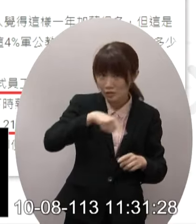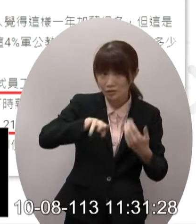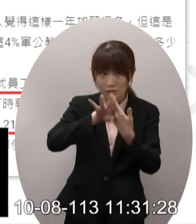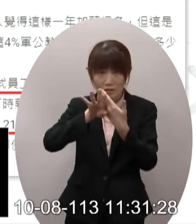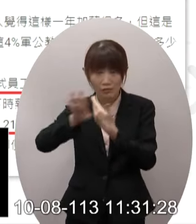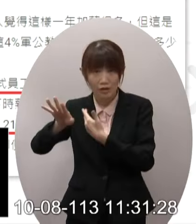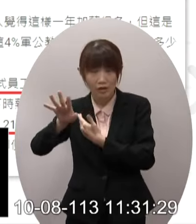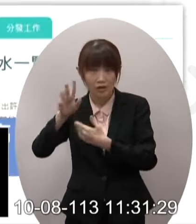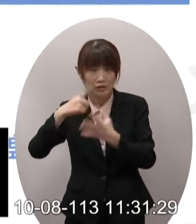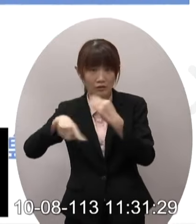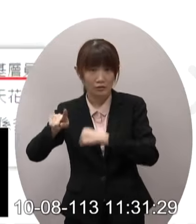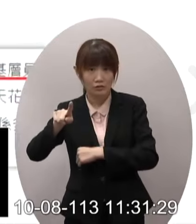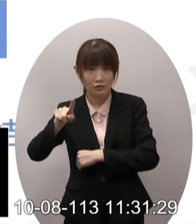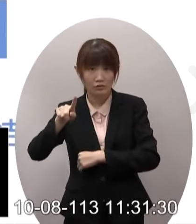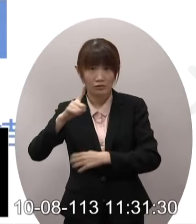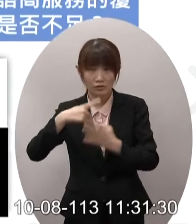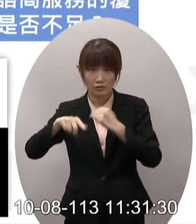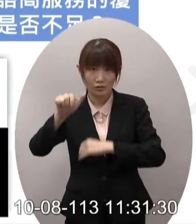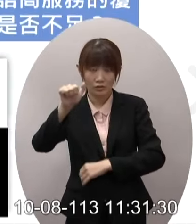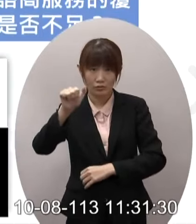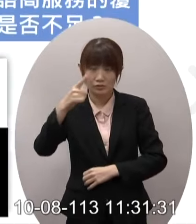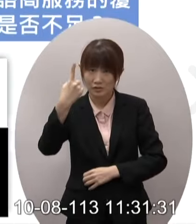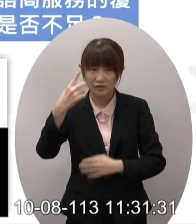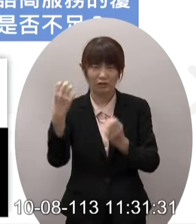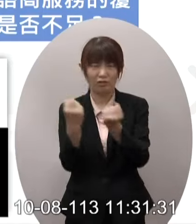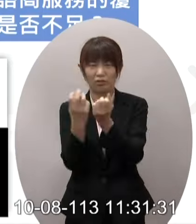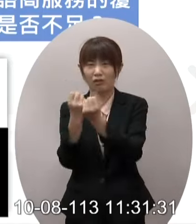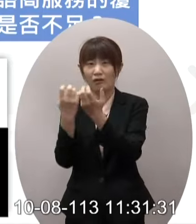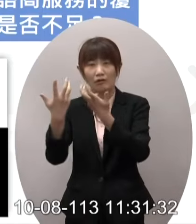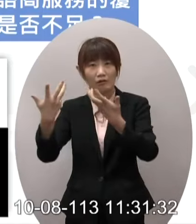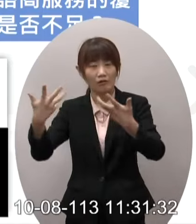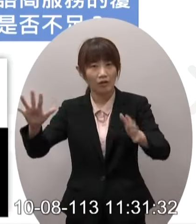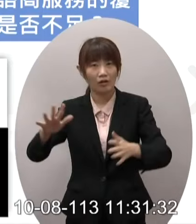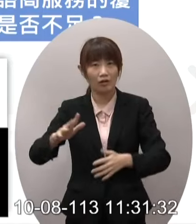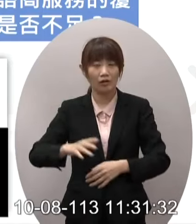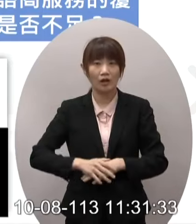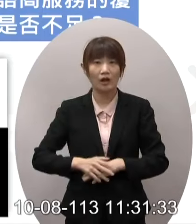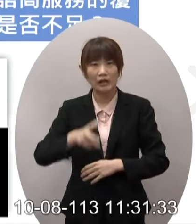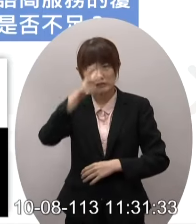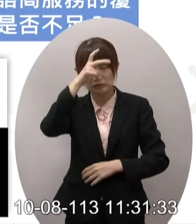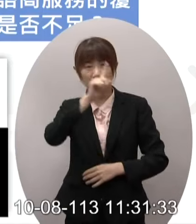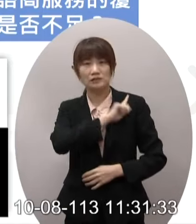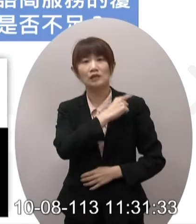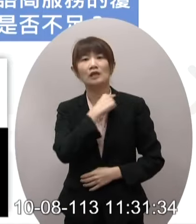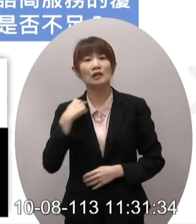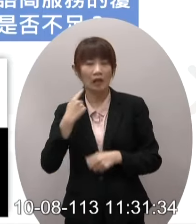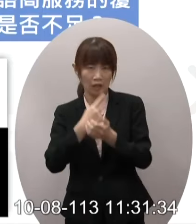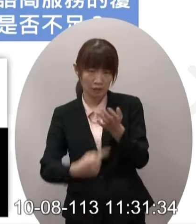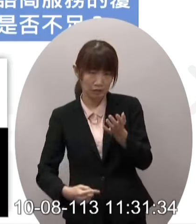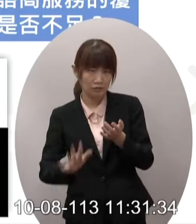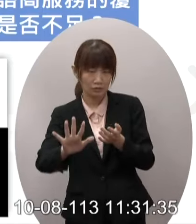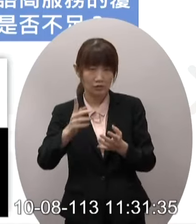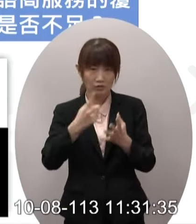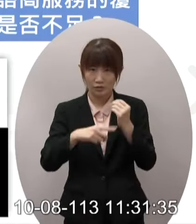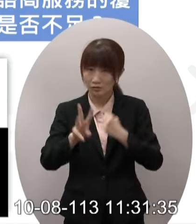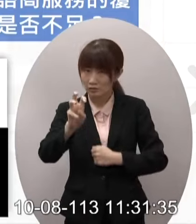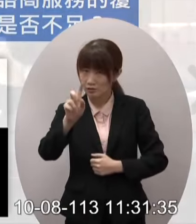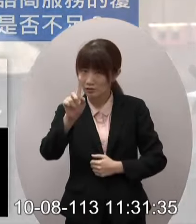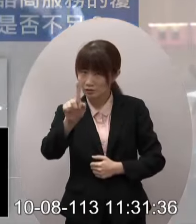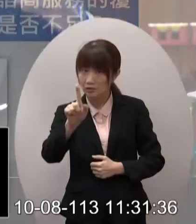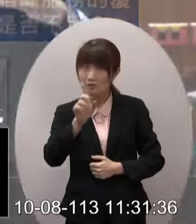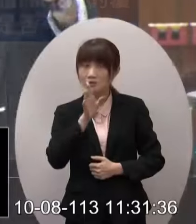们有51件通报警察自杀，但是有31位警